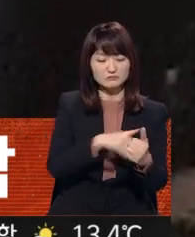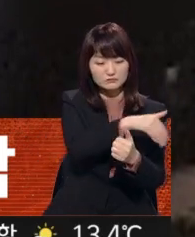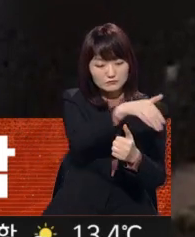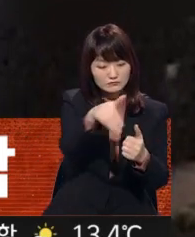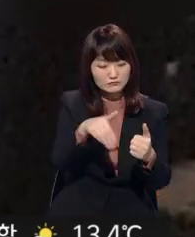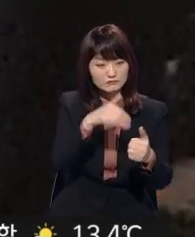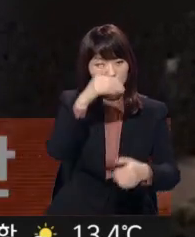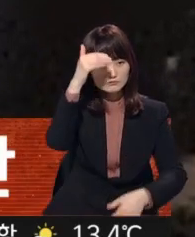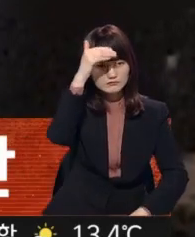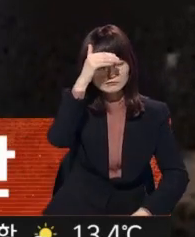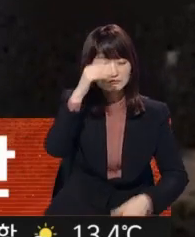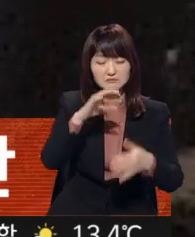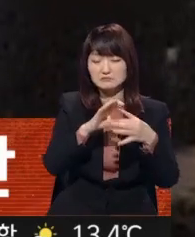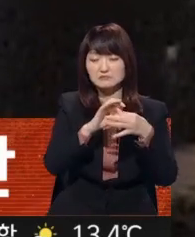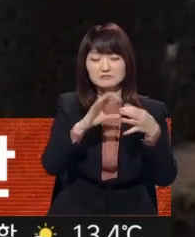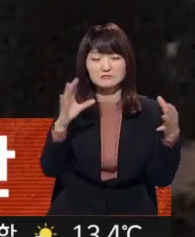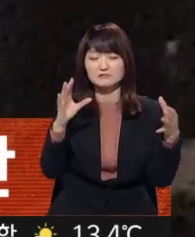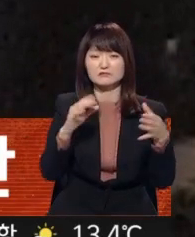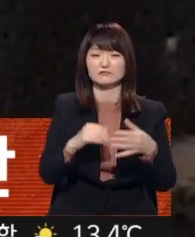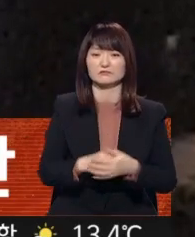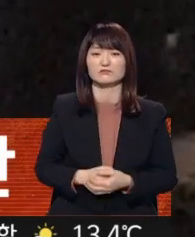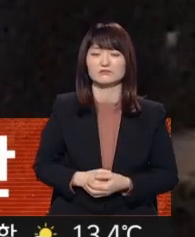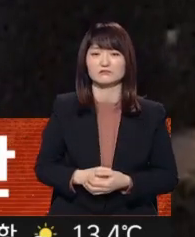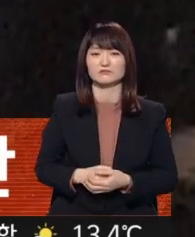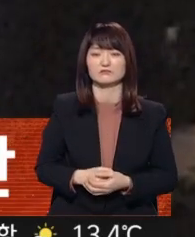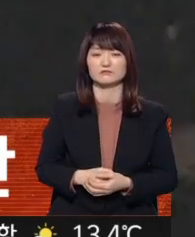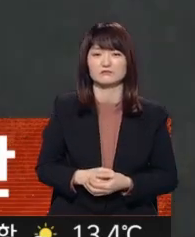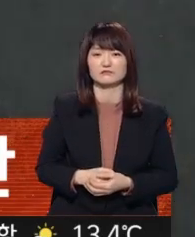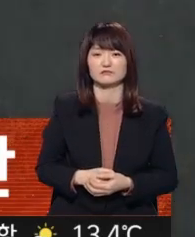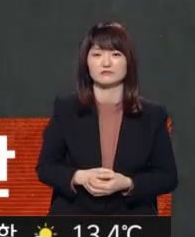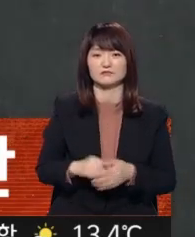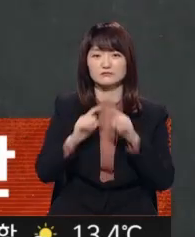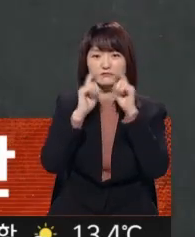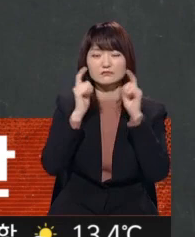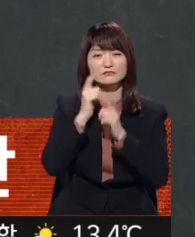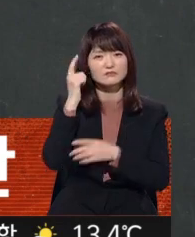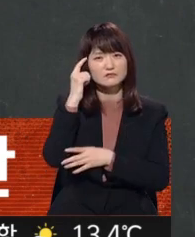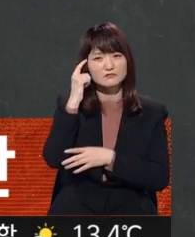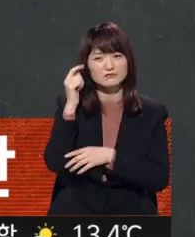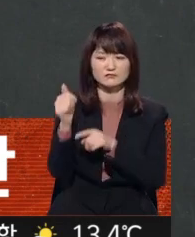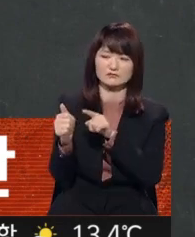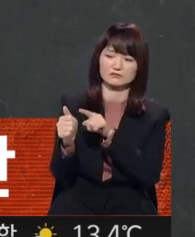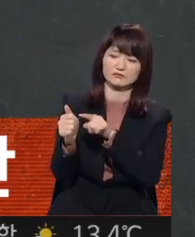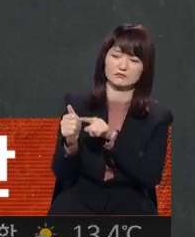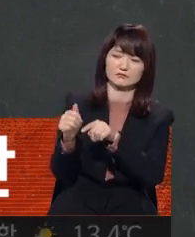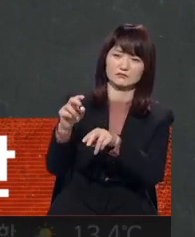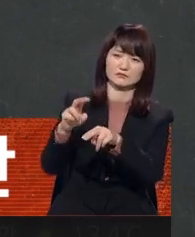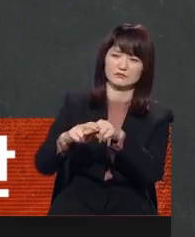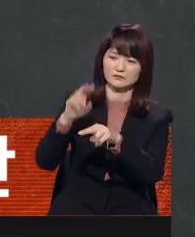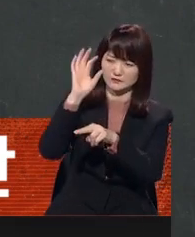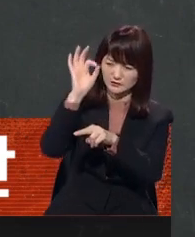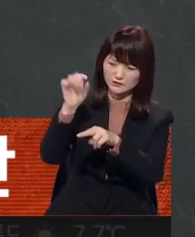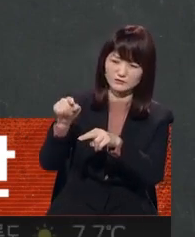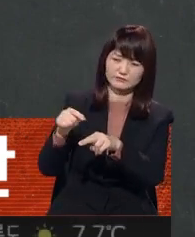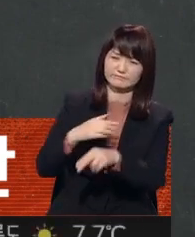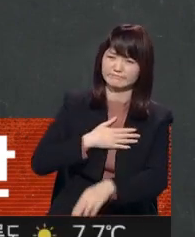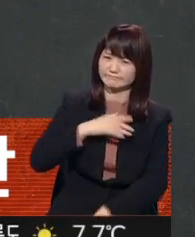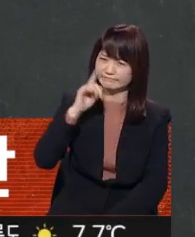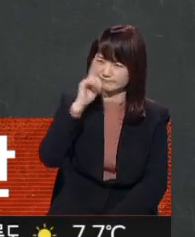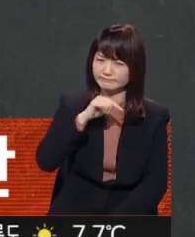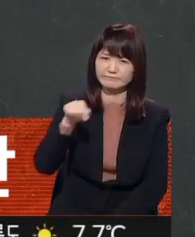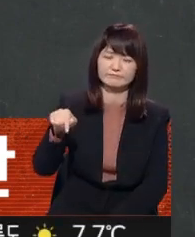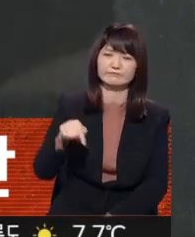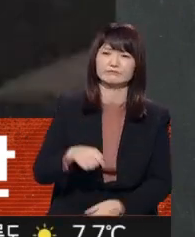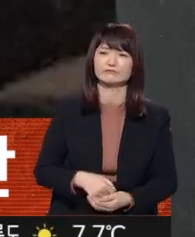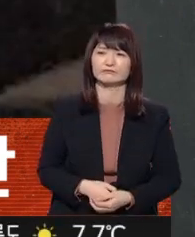않겠다라는 얘긴데 개인적으로도 생각해보면 제가 영화가 보러 갔는데 저런 사람이 있으면 너무 불쾌할 것 같아요 왜냐면 초 부분은